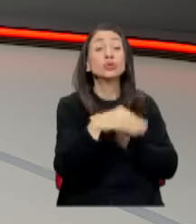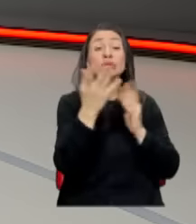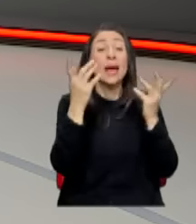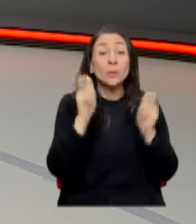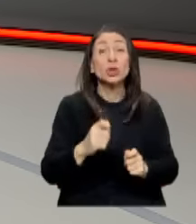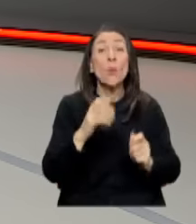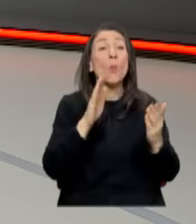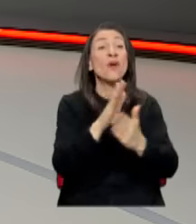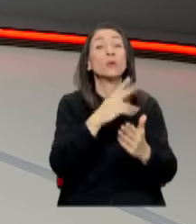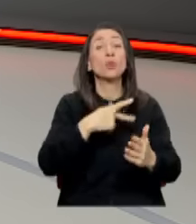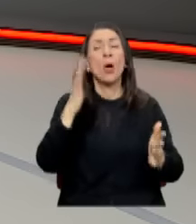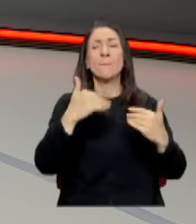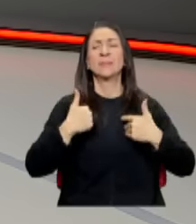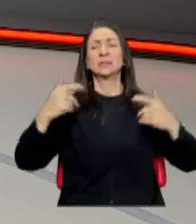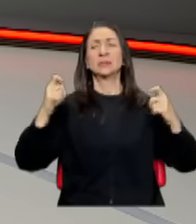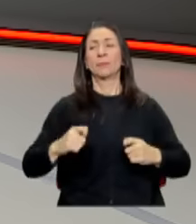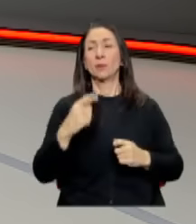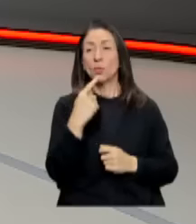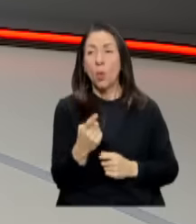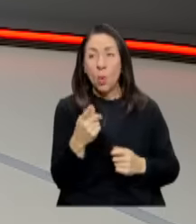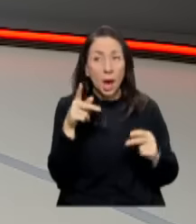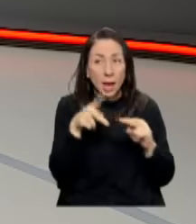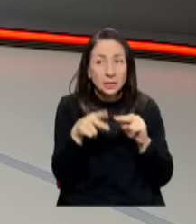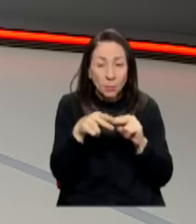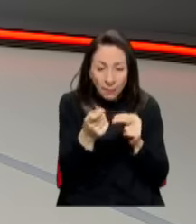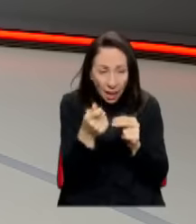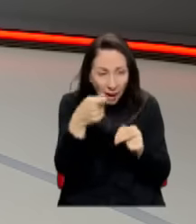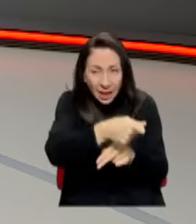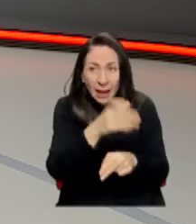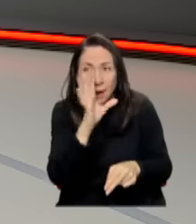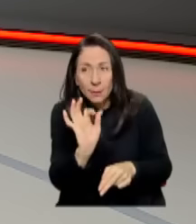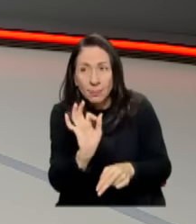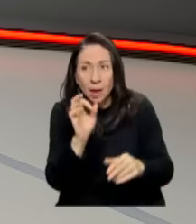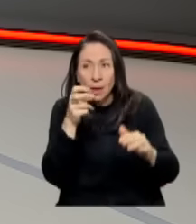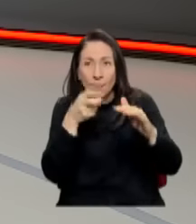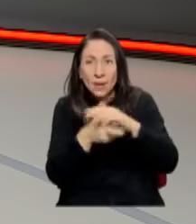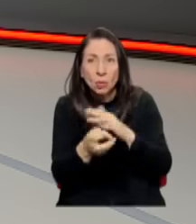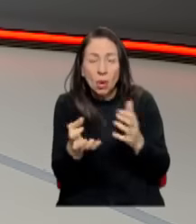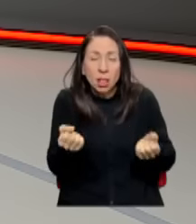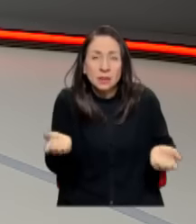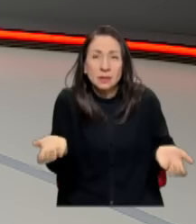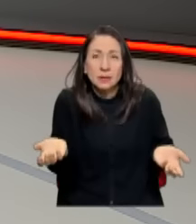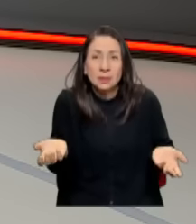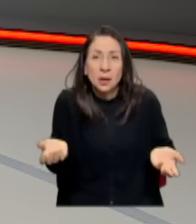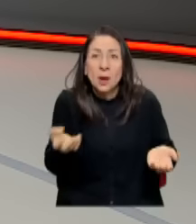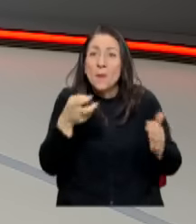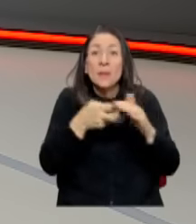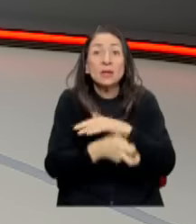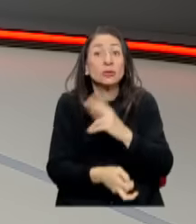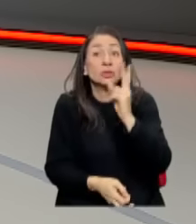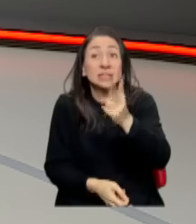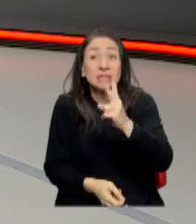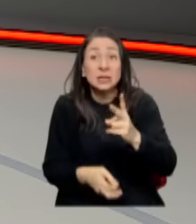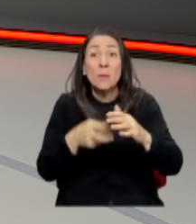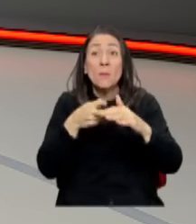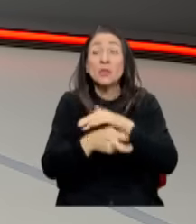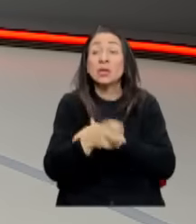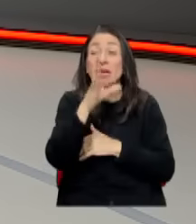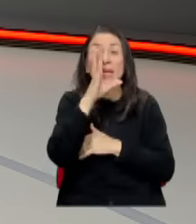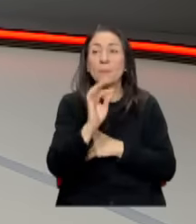yapılıyorsa. Sonra biz yaptık diyorlar. Parayı veren metroyu alır. Metro sizin, metro